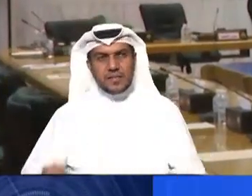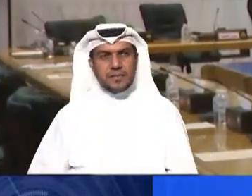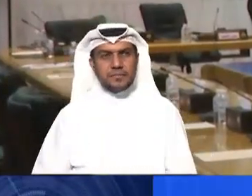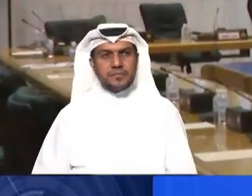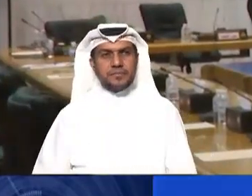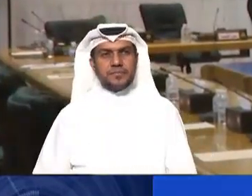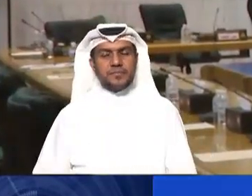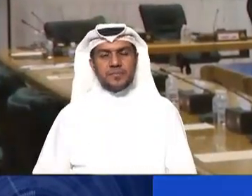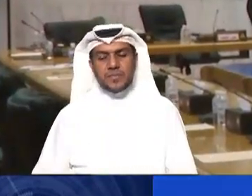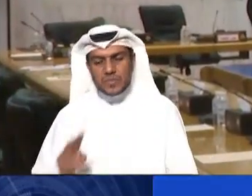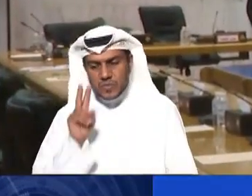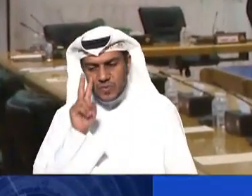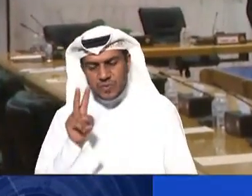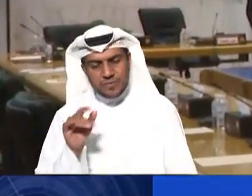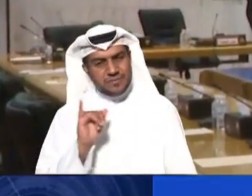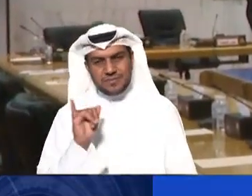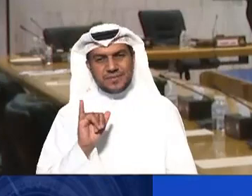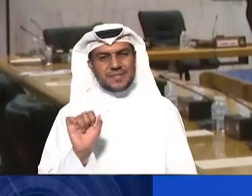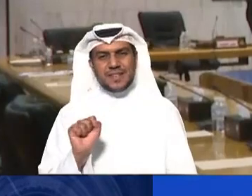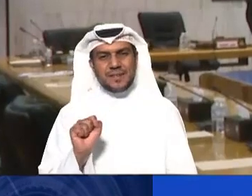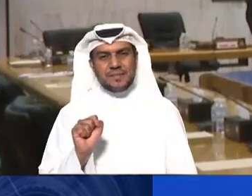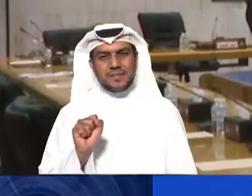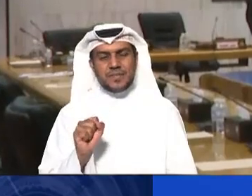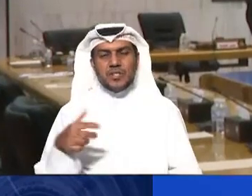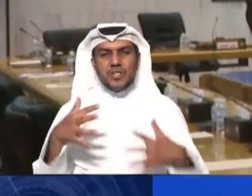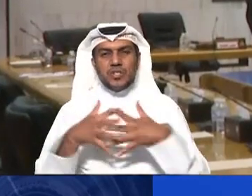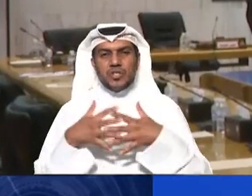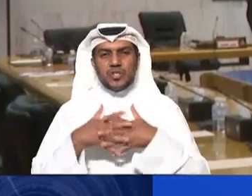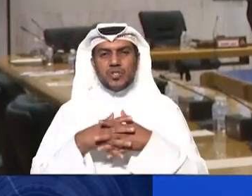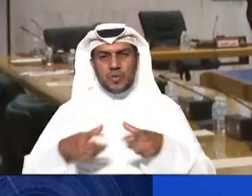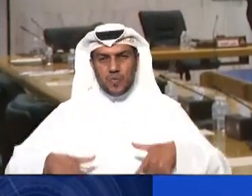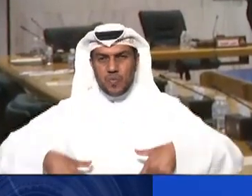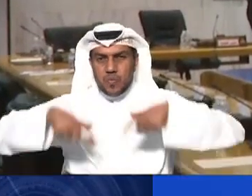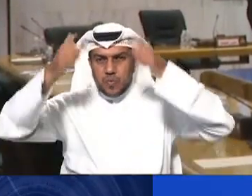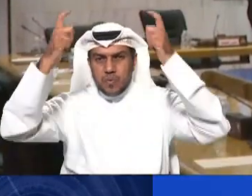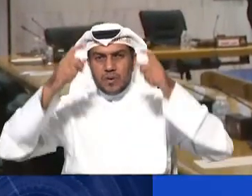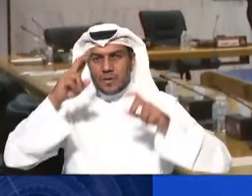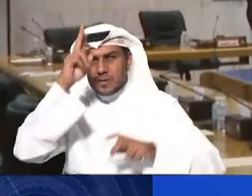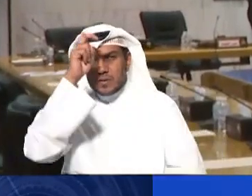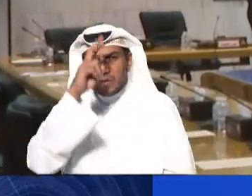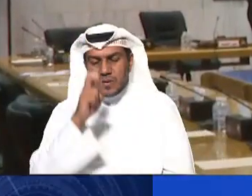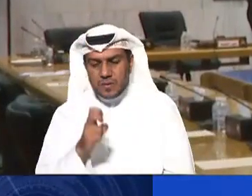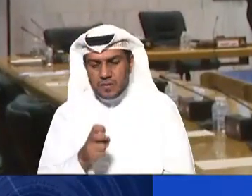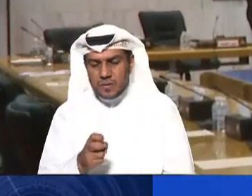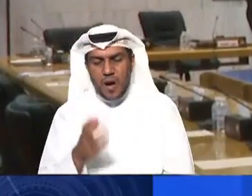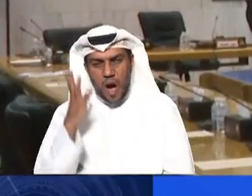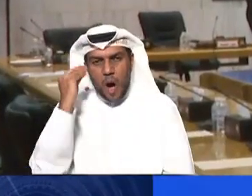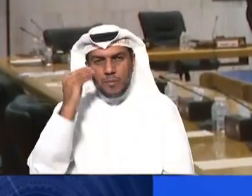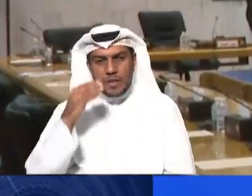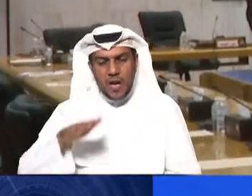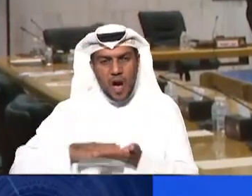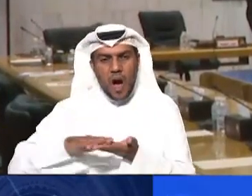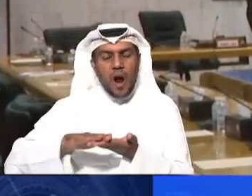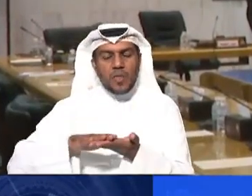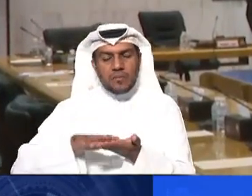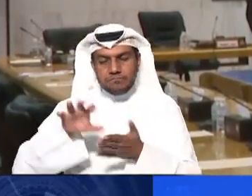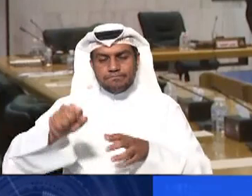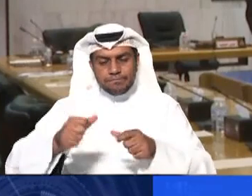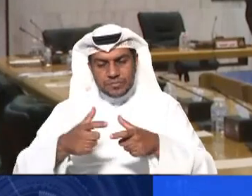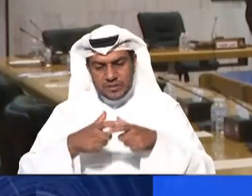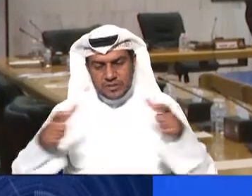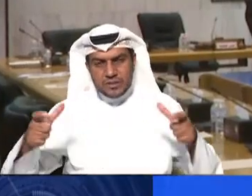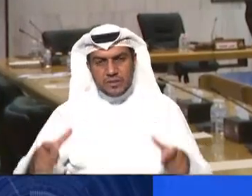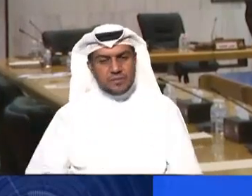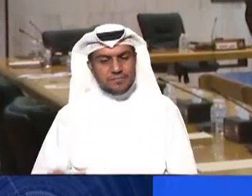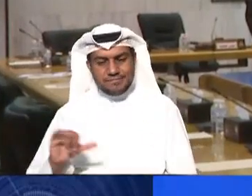تسبب ازدحامات مرورية، ورح تكون هناك نسبة زيادة في هذه النسبة، رح تكون هي الوحيدة